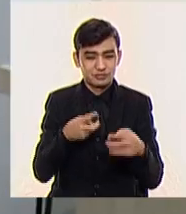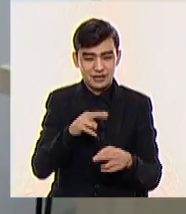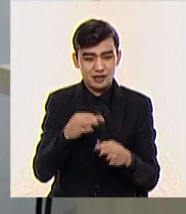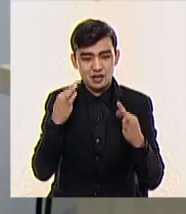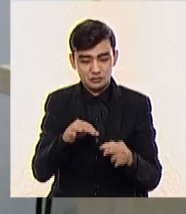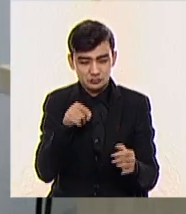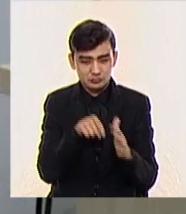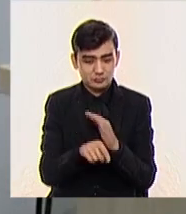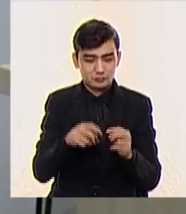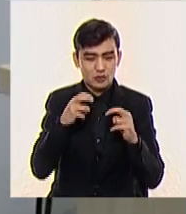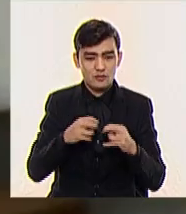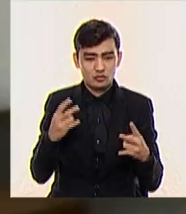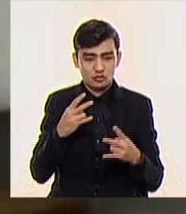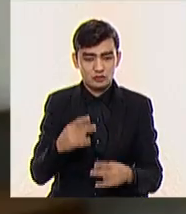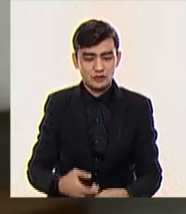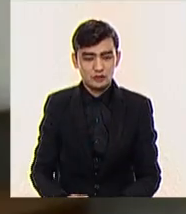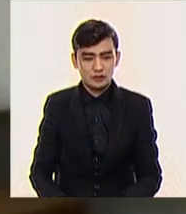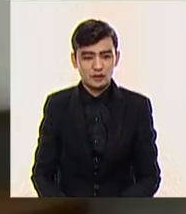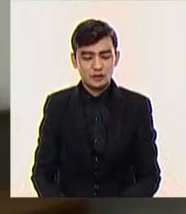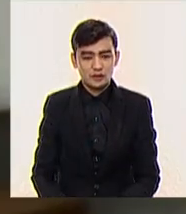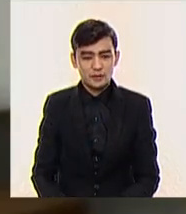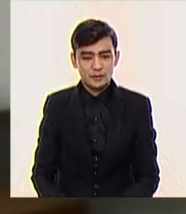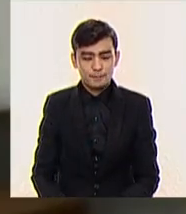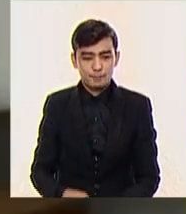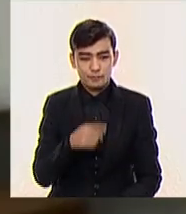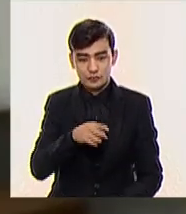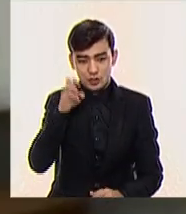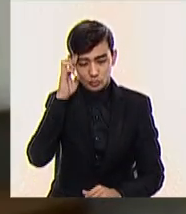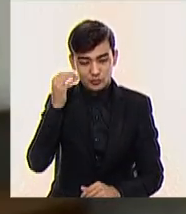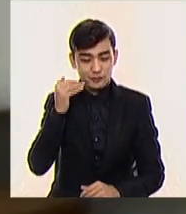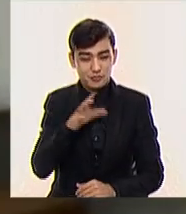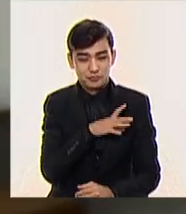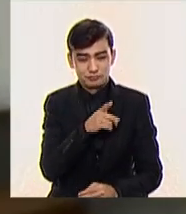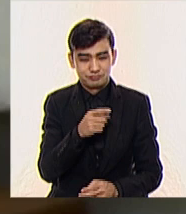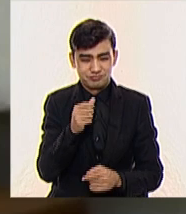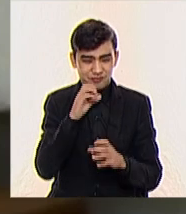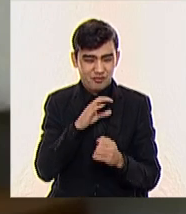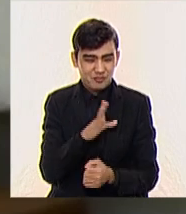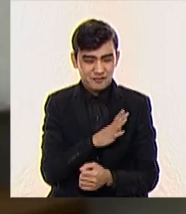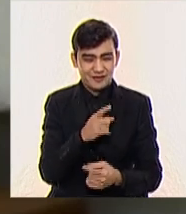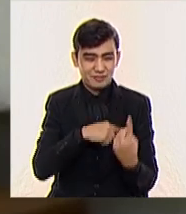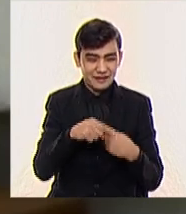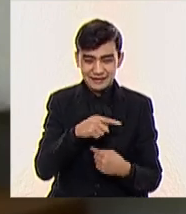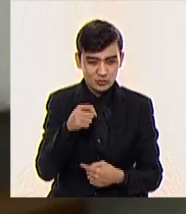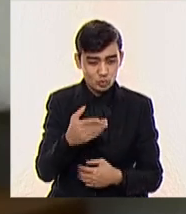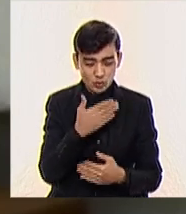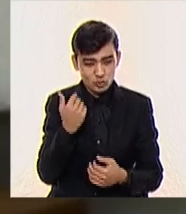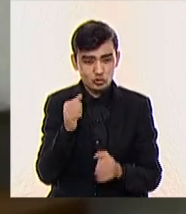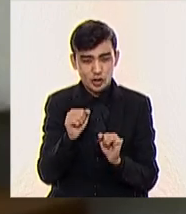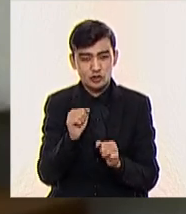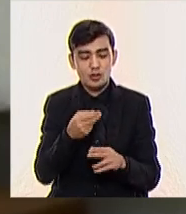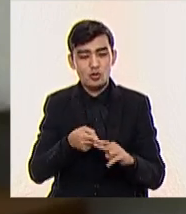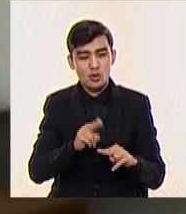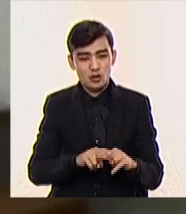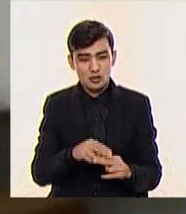разрешить внезапные проверки. Учитывая то, что это все-таки государственное учреждение, а это не предприниматели, в защиту